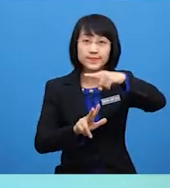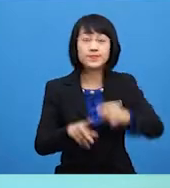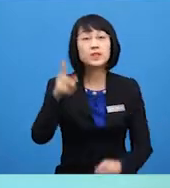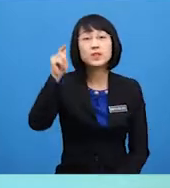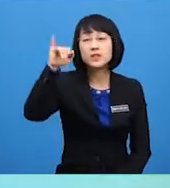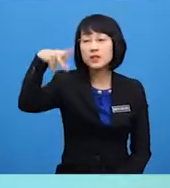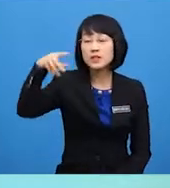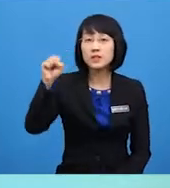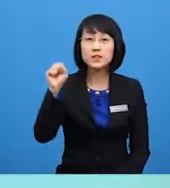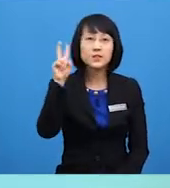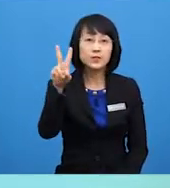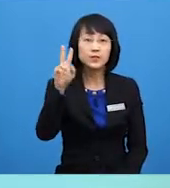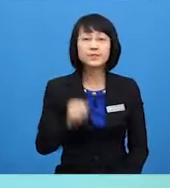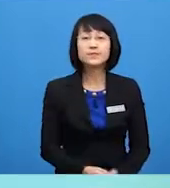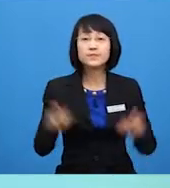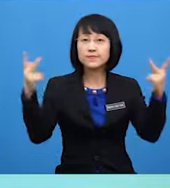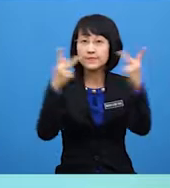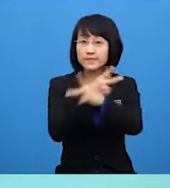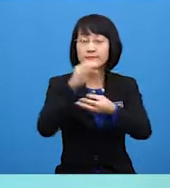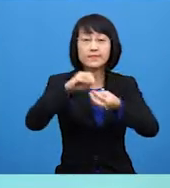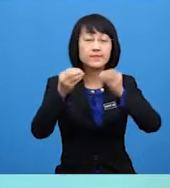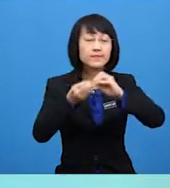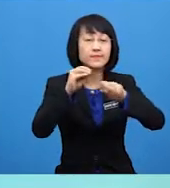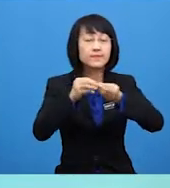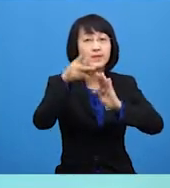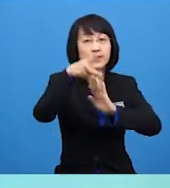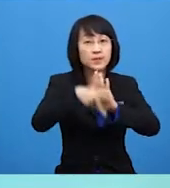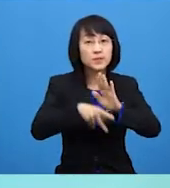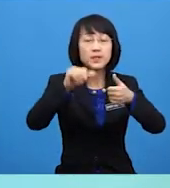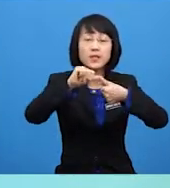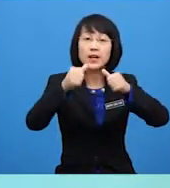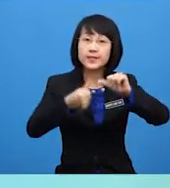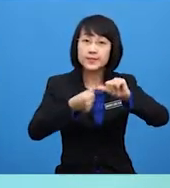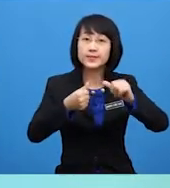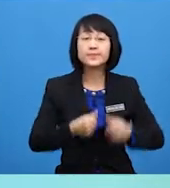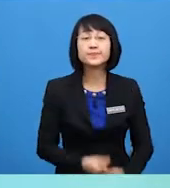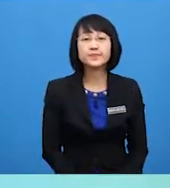Tips kedua, darabkan nombor-nombor pengangka, iaitu